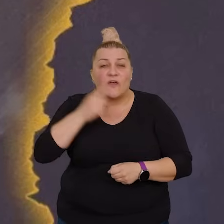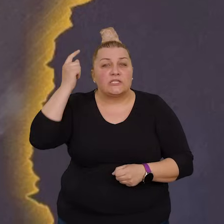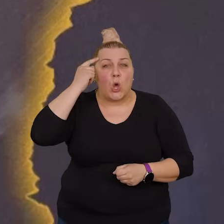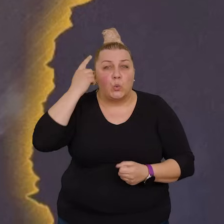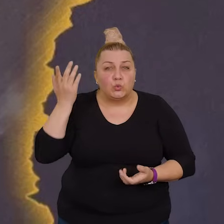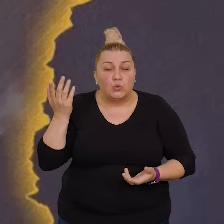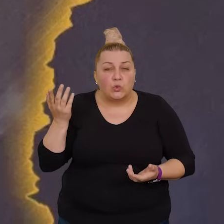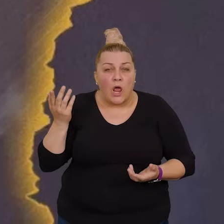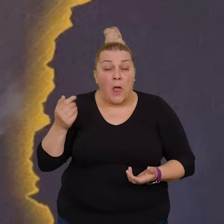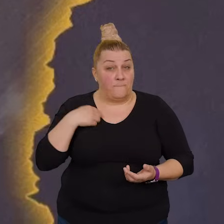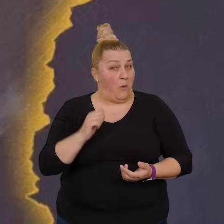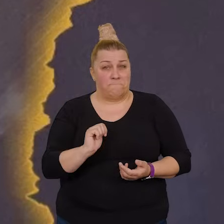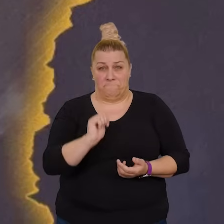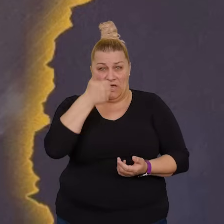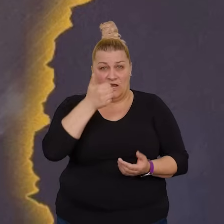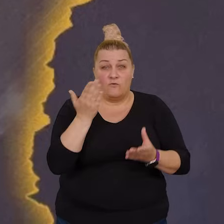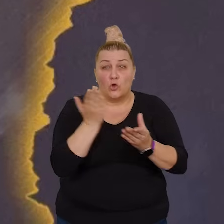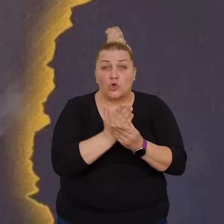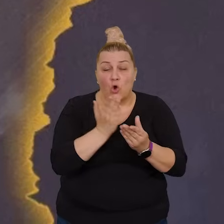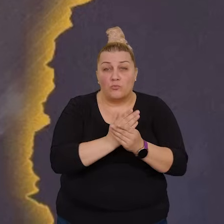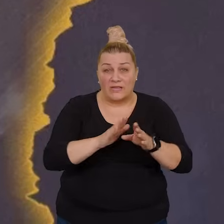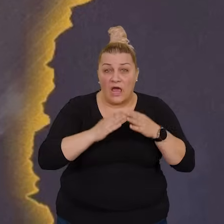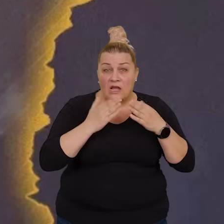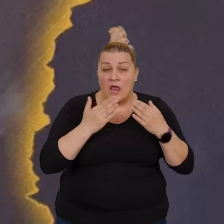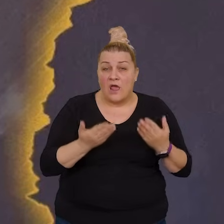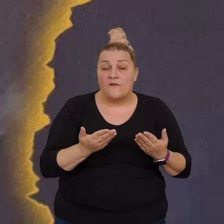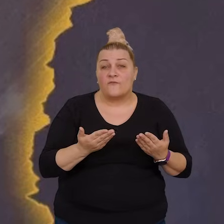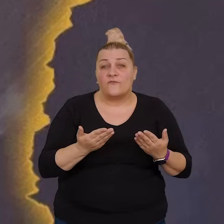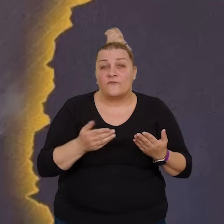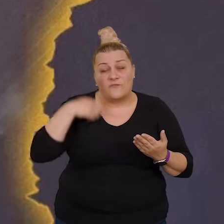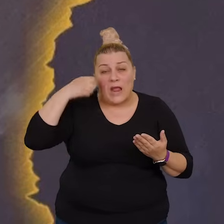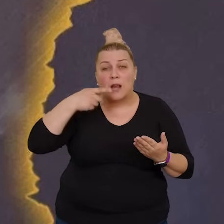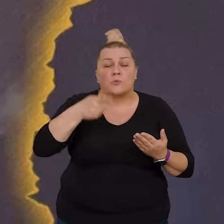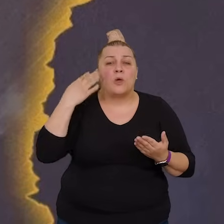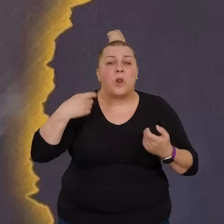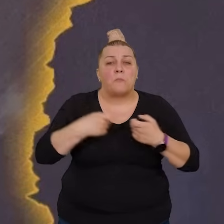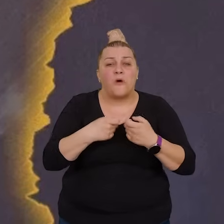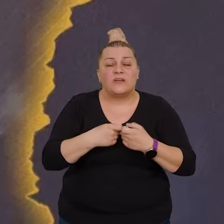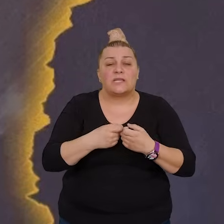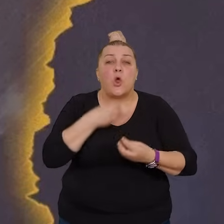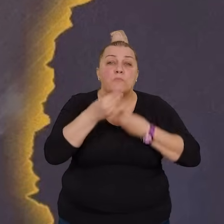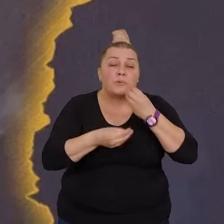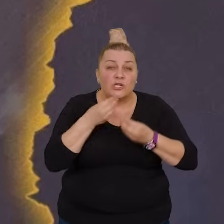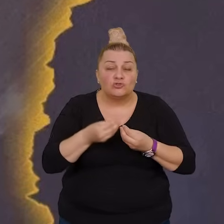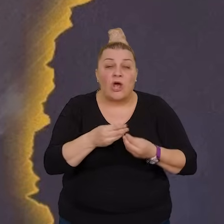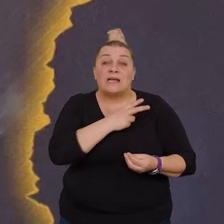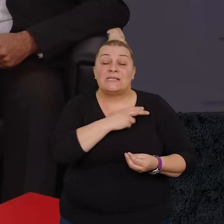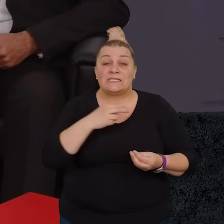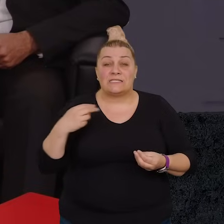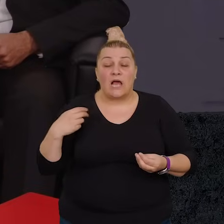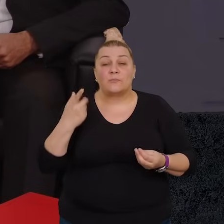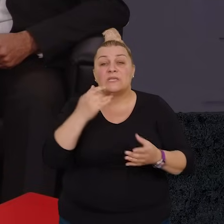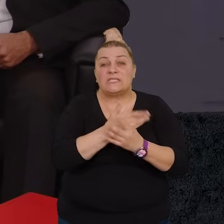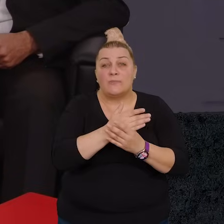film, dokumentarni koji se radio, zvao se Jeste li bili u Zagrebu, gospodine Limije. To je bila priča o Zagrebu između 900. i